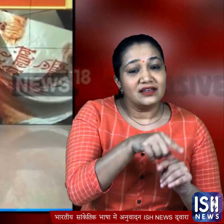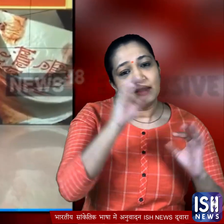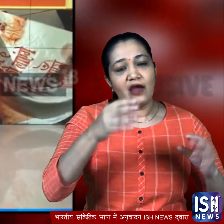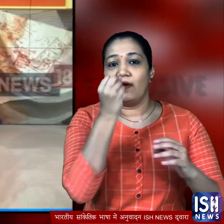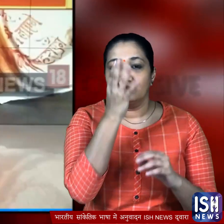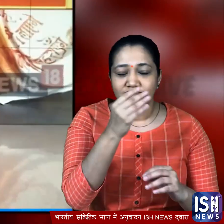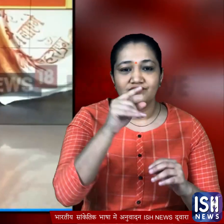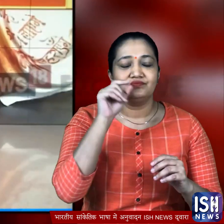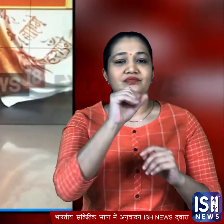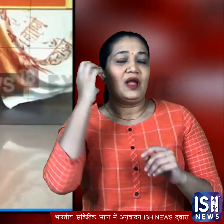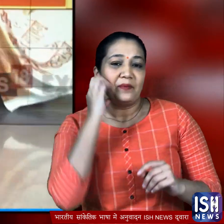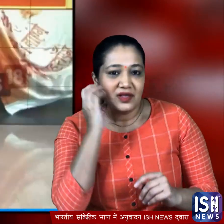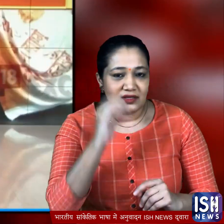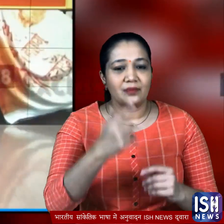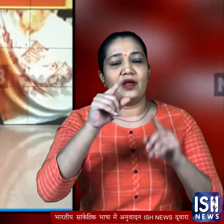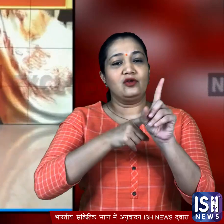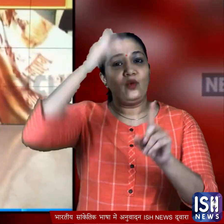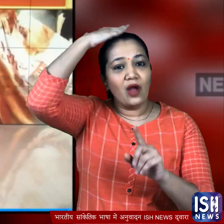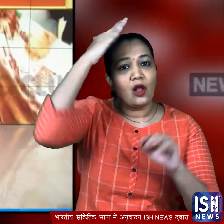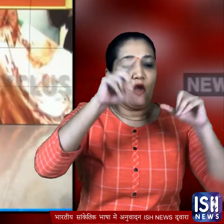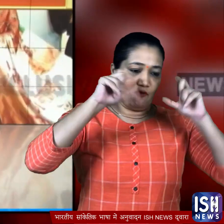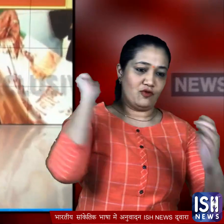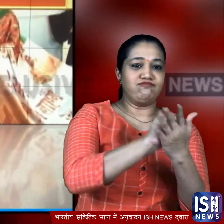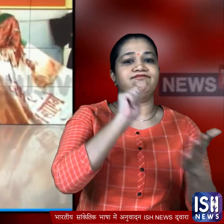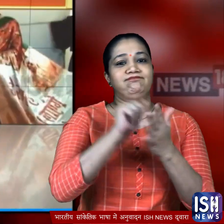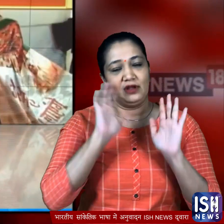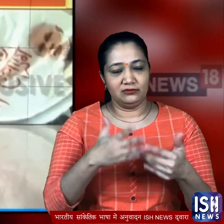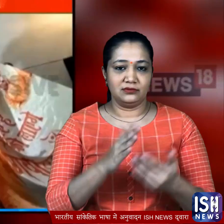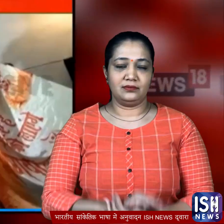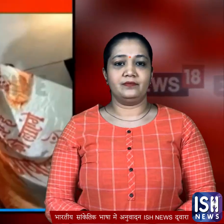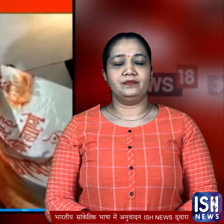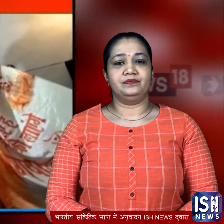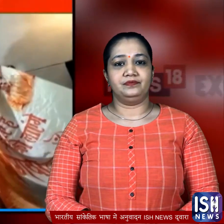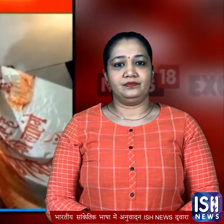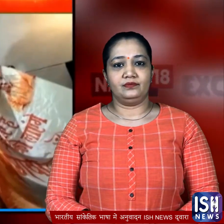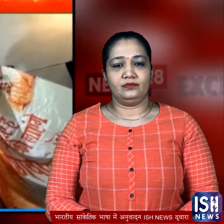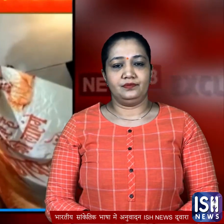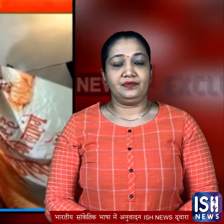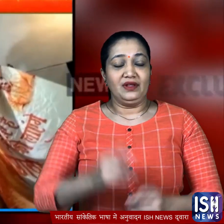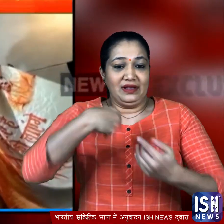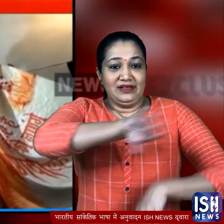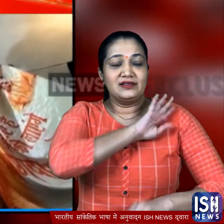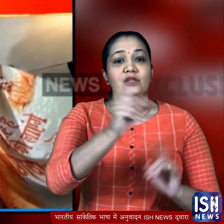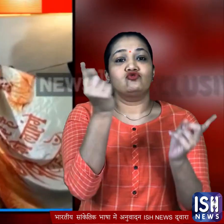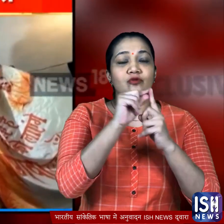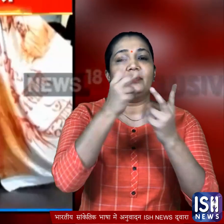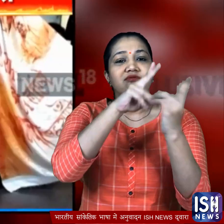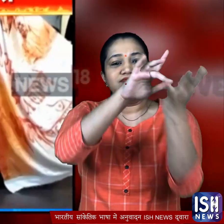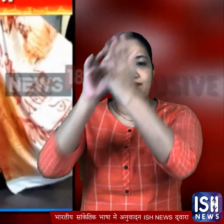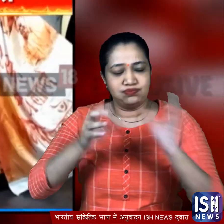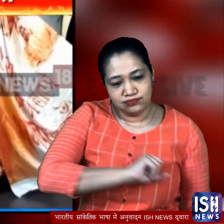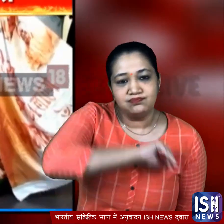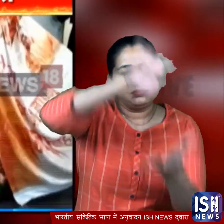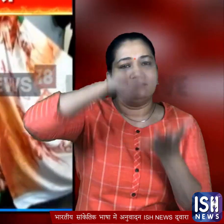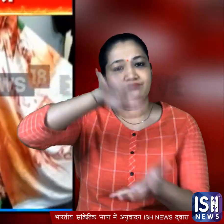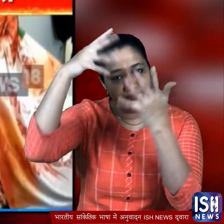के लिए प्रधानमंत्री मोदी और यूपी के मुख्यमंत्री योगी आदित्यनाथ की तस्वीरें छापी गईं और दावा किया गया कि ये साड़ियां उत्तर प्रदेश के कई